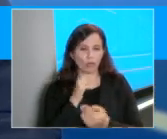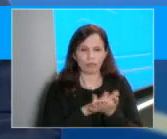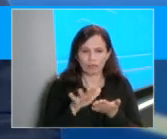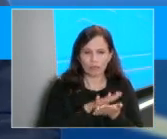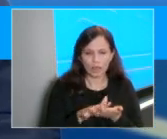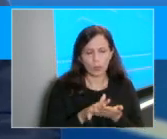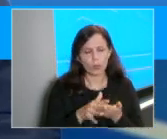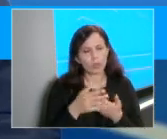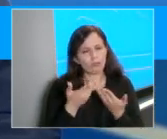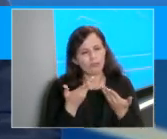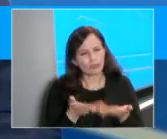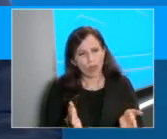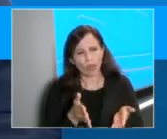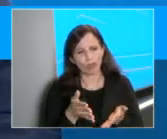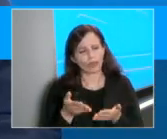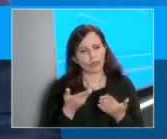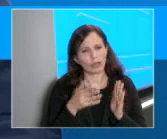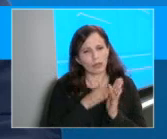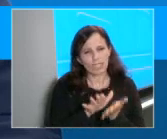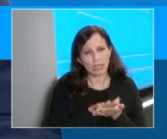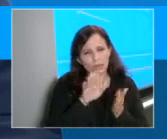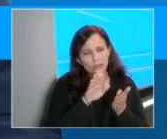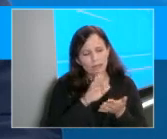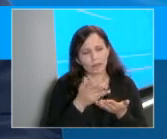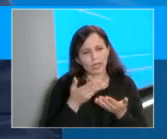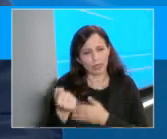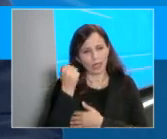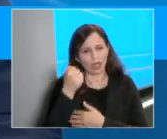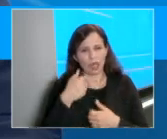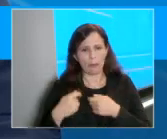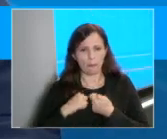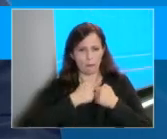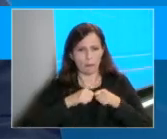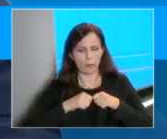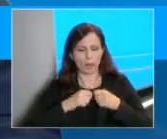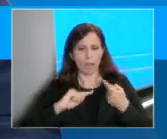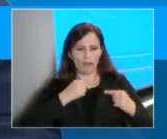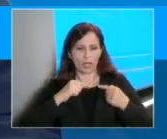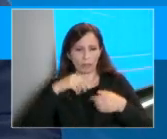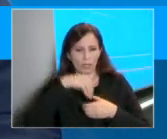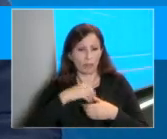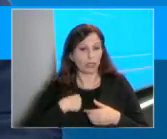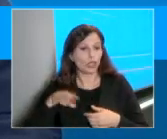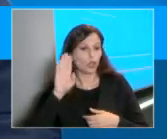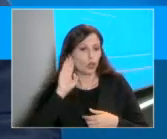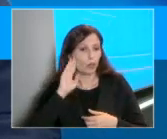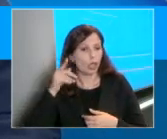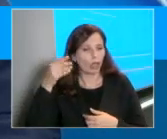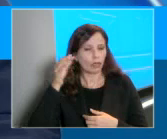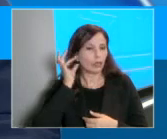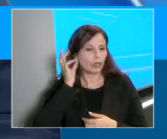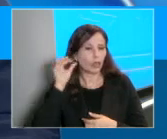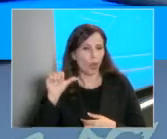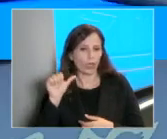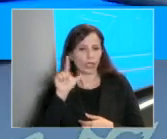על מאבקים פנימיים באמת. אבל לצערי, זה עוד לא מתממש הדבר הזה, ואני שומע את אורלי לוי מדברת נגד, זה דברים